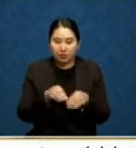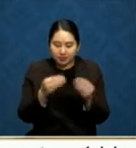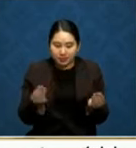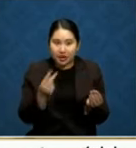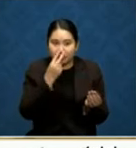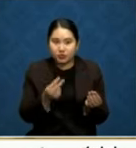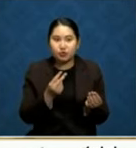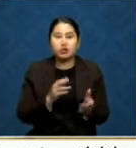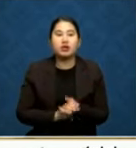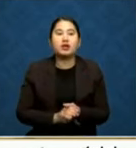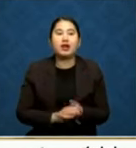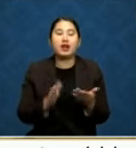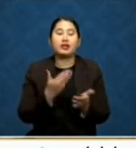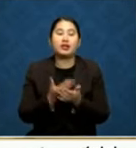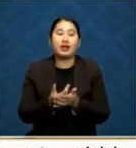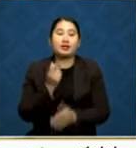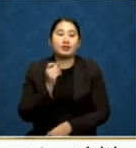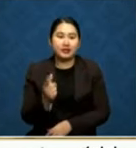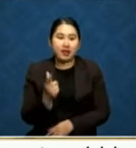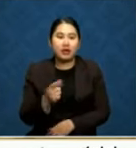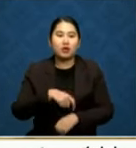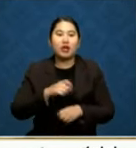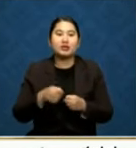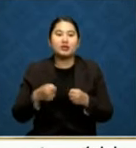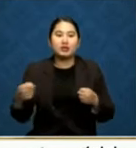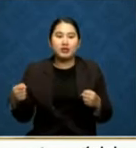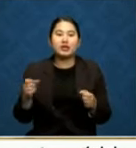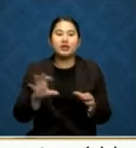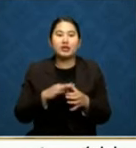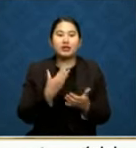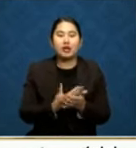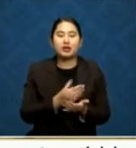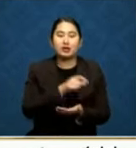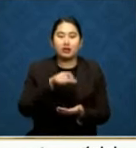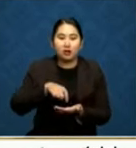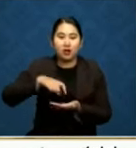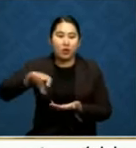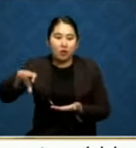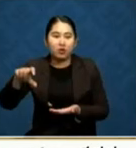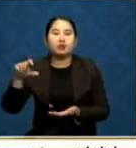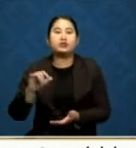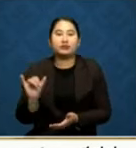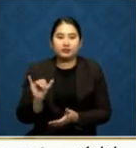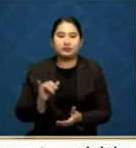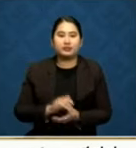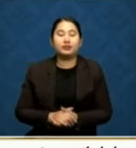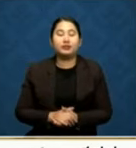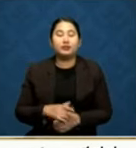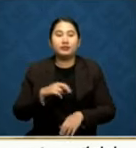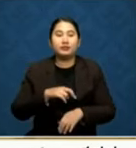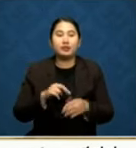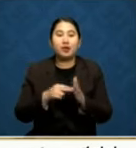มอบ Cash on Dil Splและจ่ายคาสินค้าขยายเวลานการถือเงินก่อนโอ้น-,้เจ้าของสินค้า logistics talking